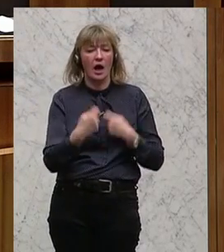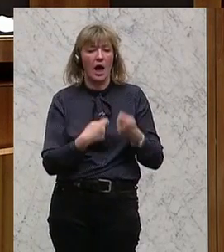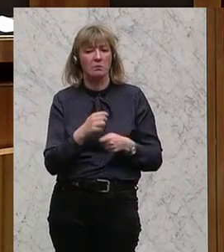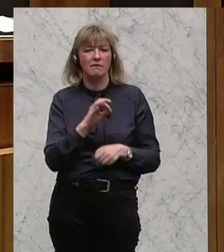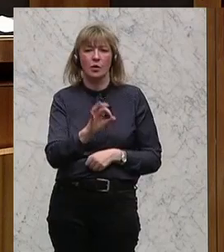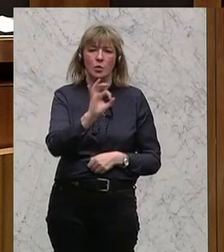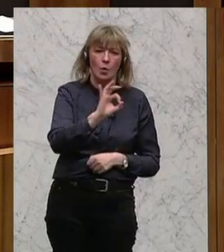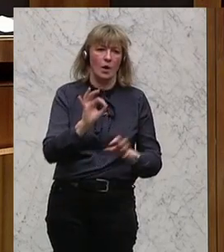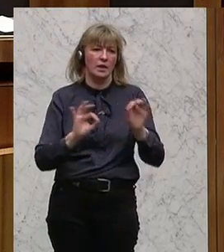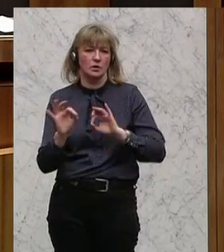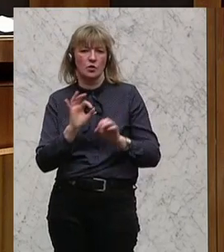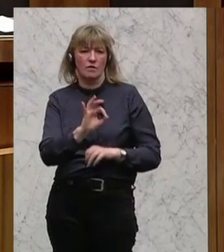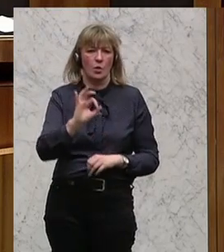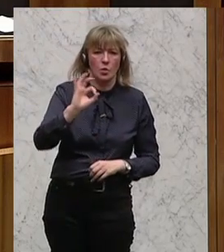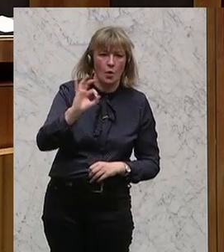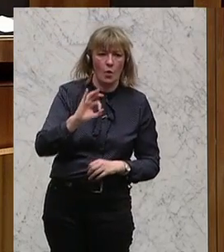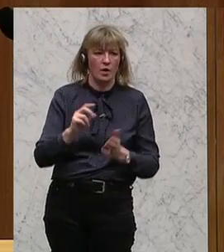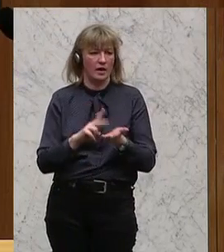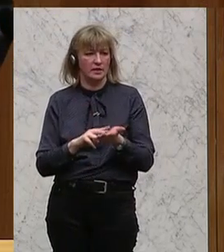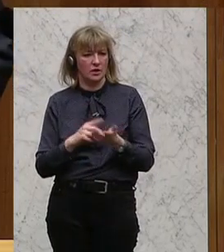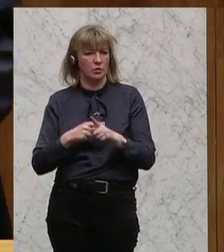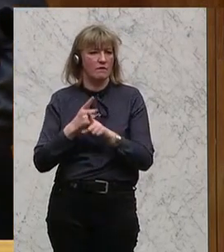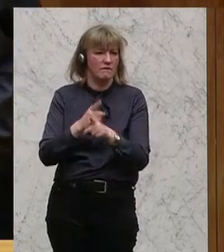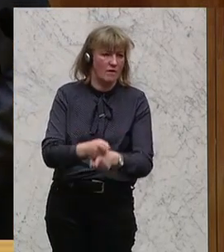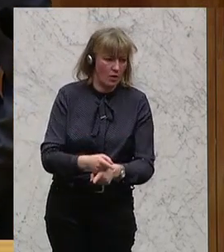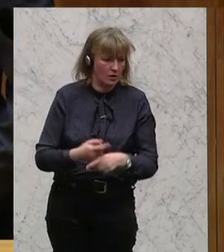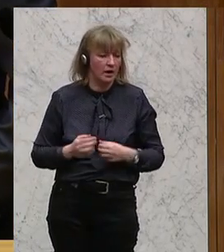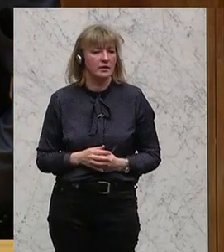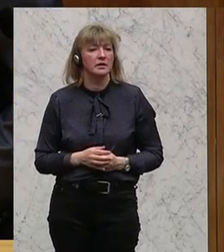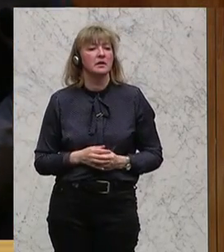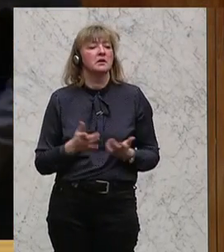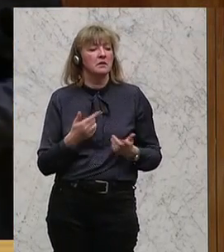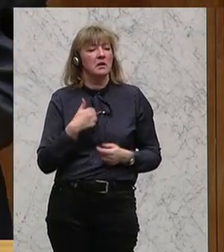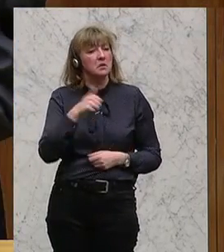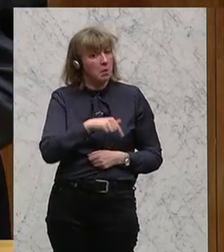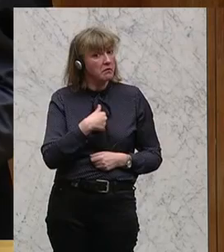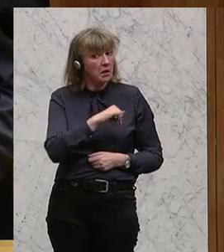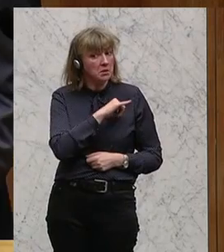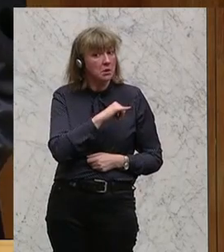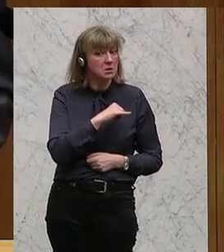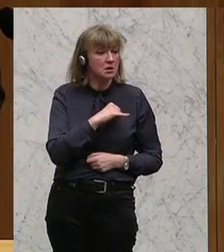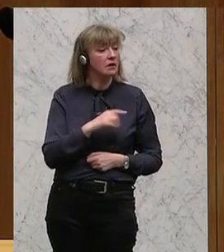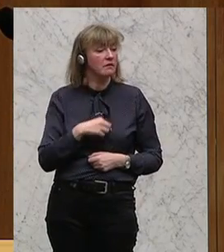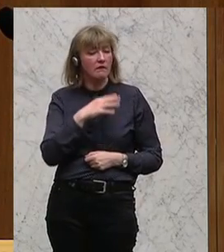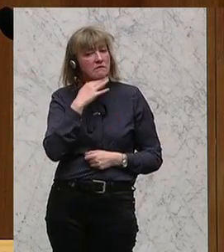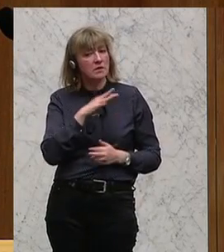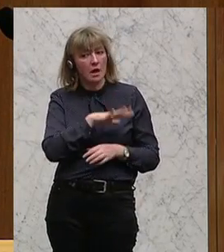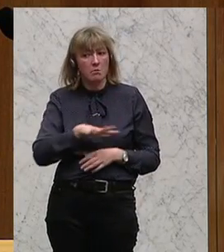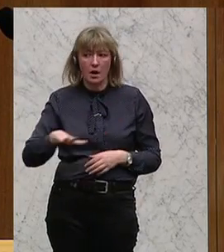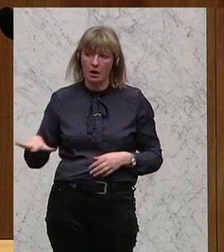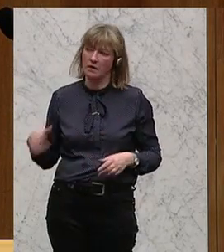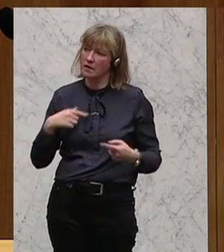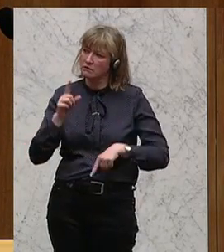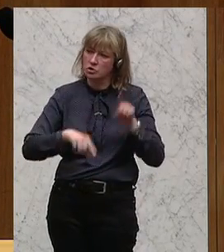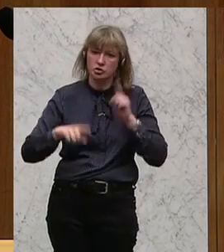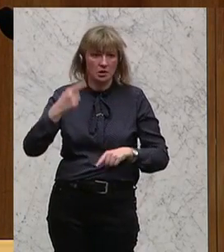Null, Industrie für Null, Digitalisierung und die Folgen davon teilnehmen dürfen. Und es war sehr interessant, denn es hat über viele Bereiche